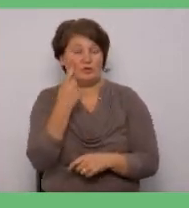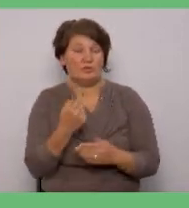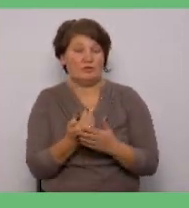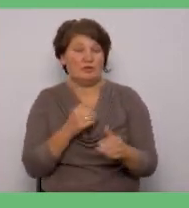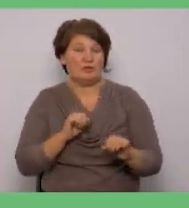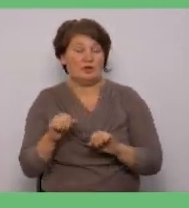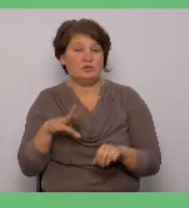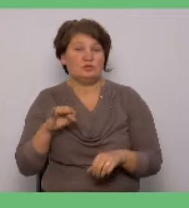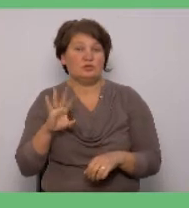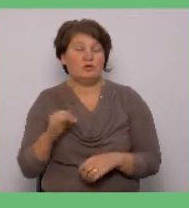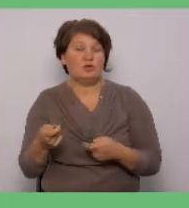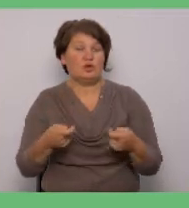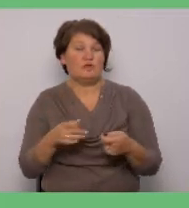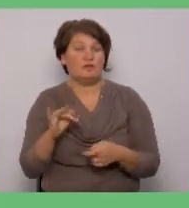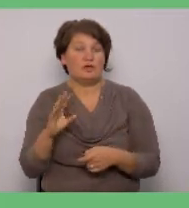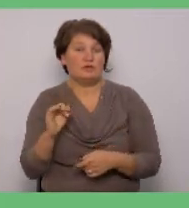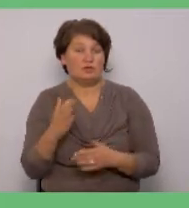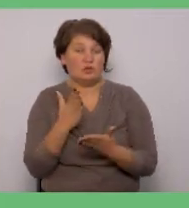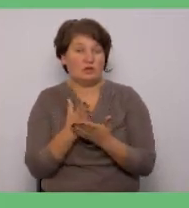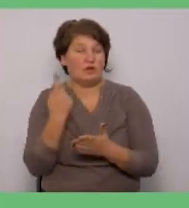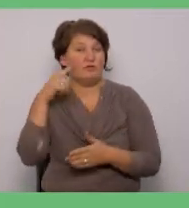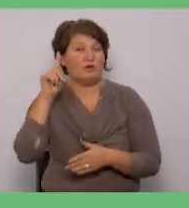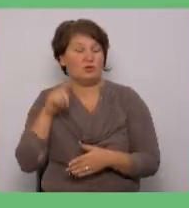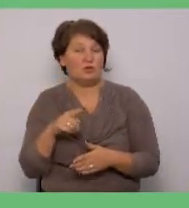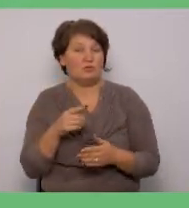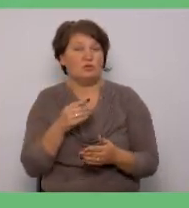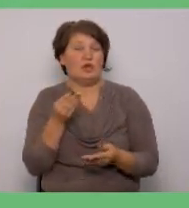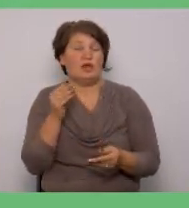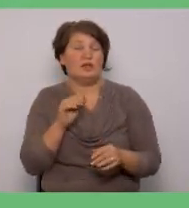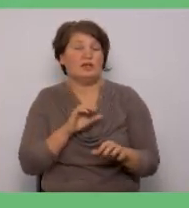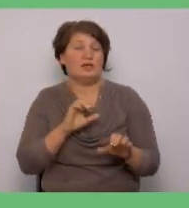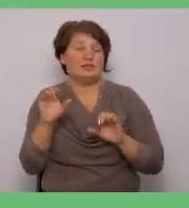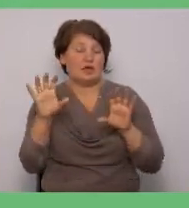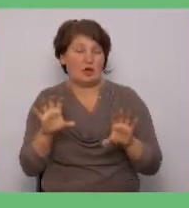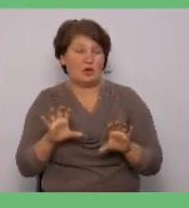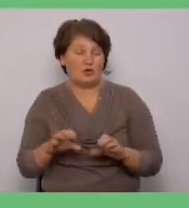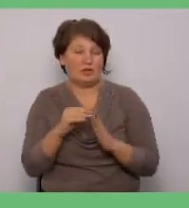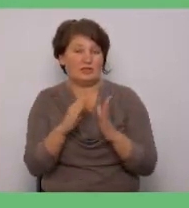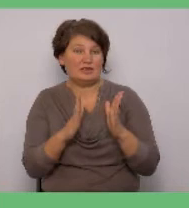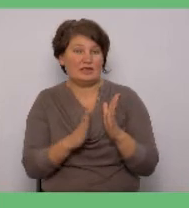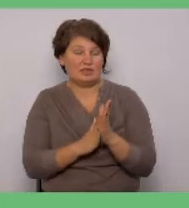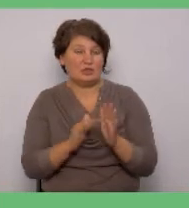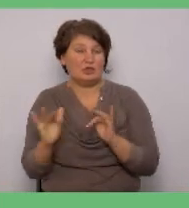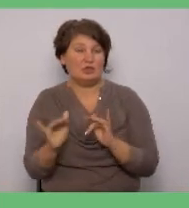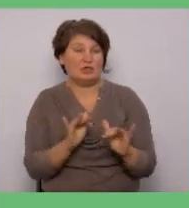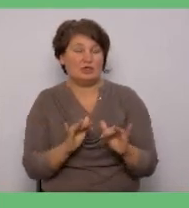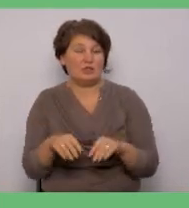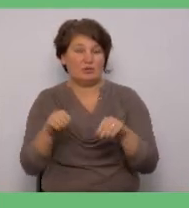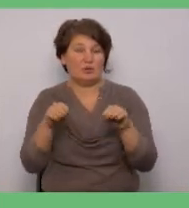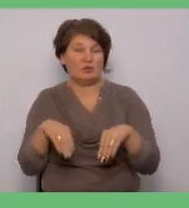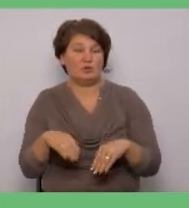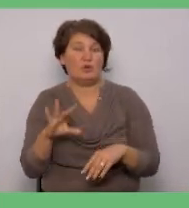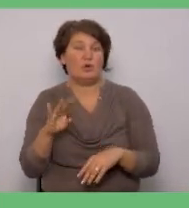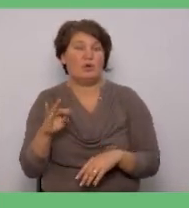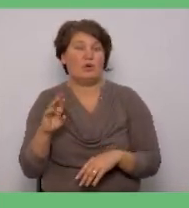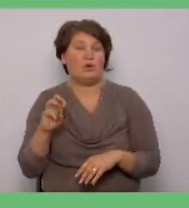ТОВ «Торговий сервіс» про те, що їм стало відомо про вчинення незаконної реєстраційної дії, а саме підробку протоколу загальних зборів, що й стало